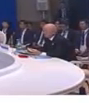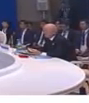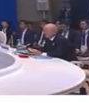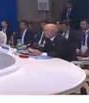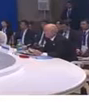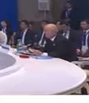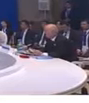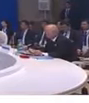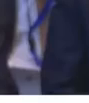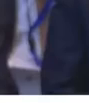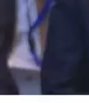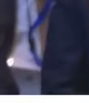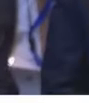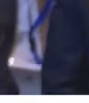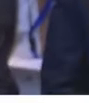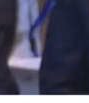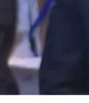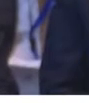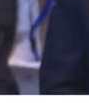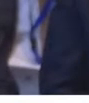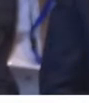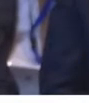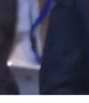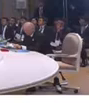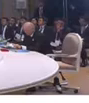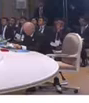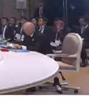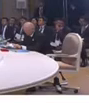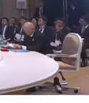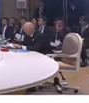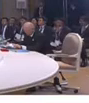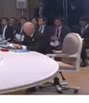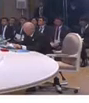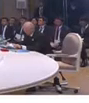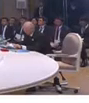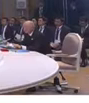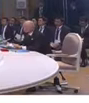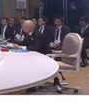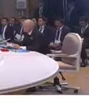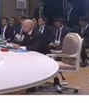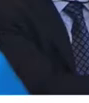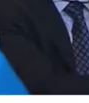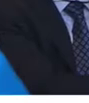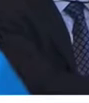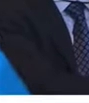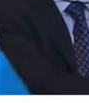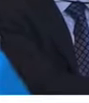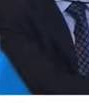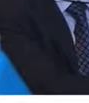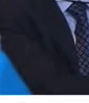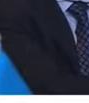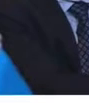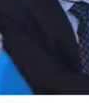Түркі кеңесінің мүшелігіне өту біз үшін зор мәртебе. Мәдени-гуманитарлық саламен қатар сауда-саттықта да бірге жұмыс істеуге дайынбыз. Соңғы 3